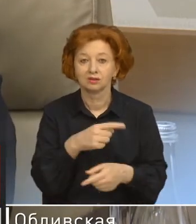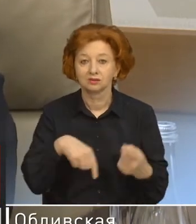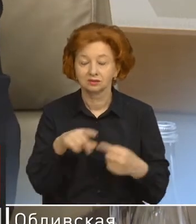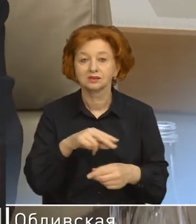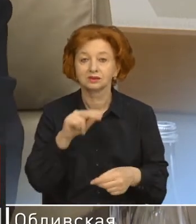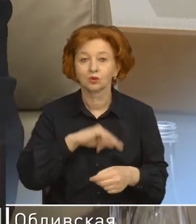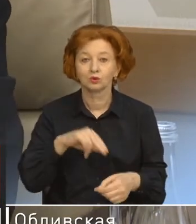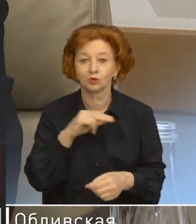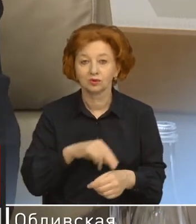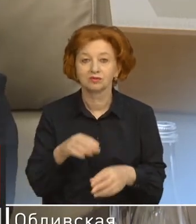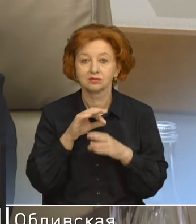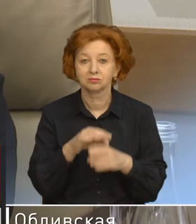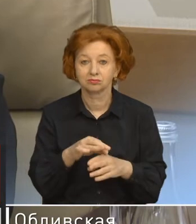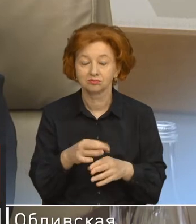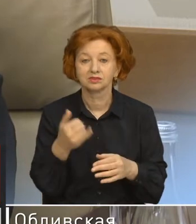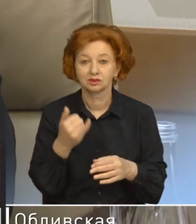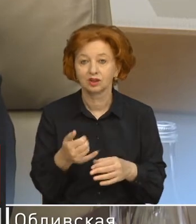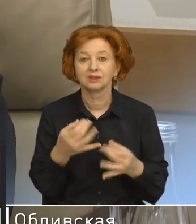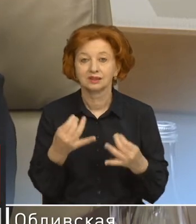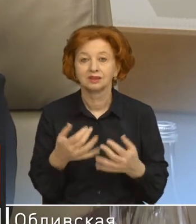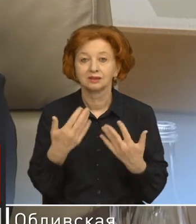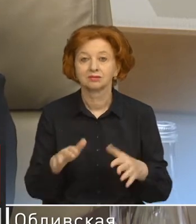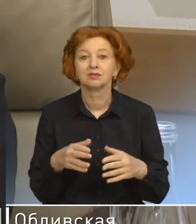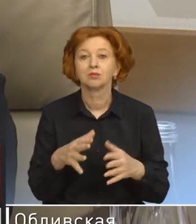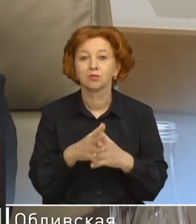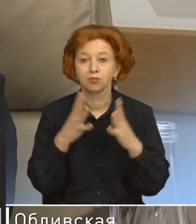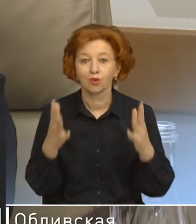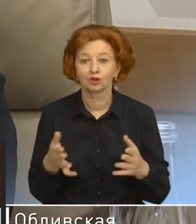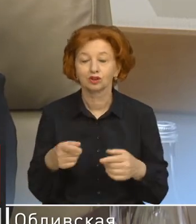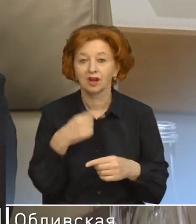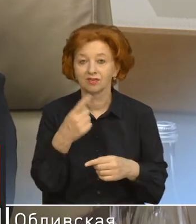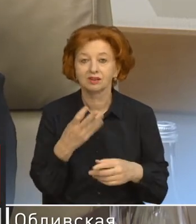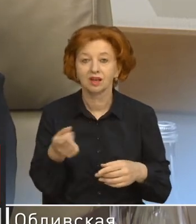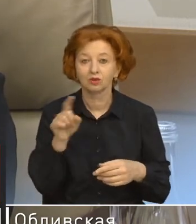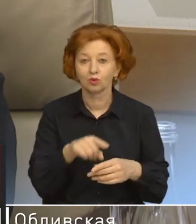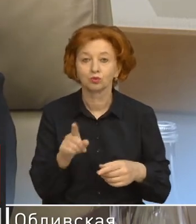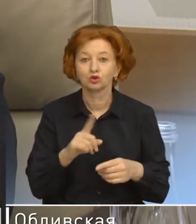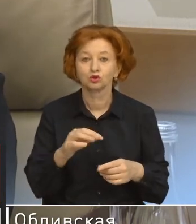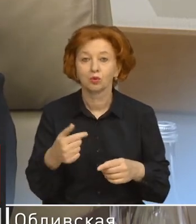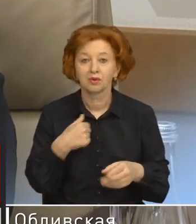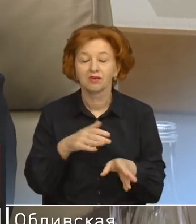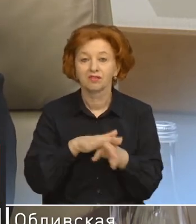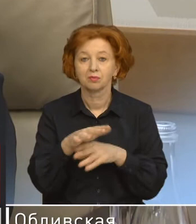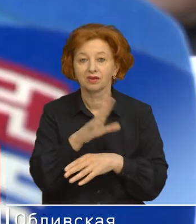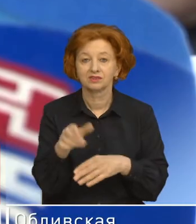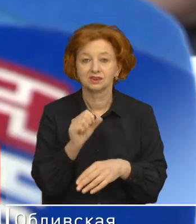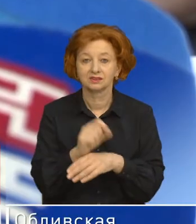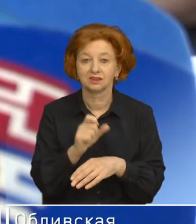трудный этап, мы видим динамику выхода, совсем еще не говорит о том, что мы выполнили все